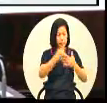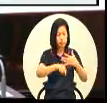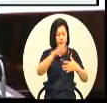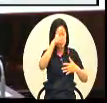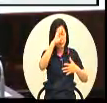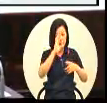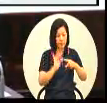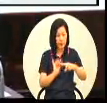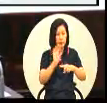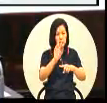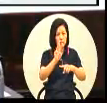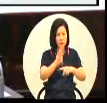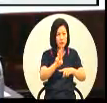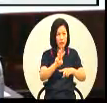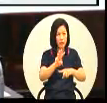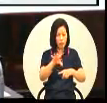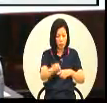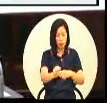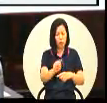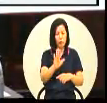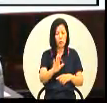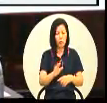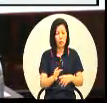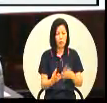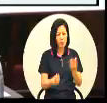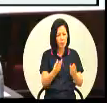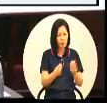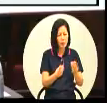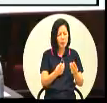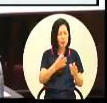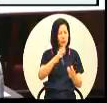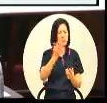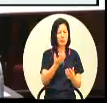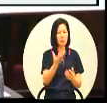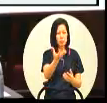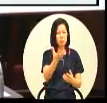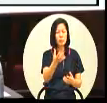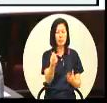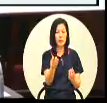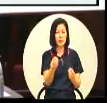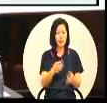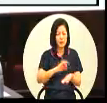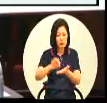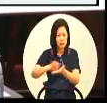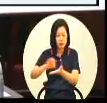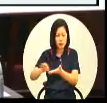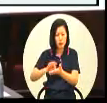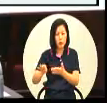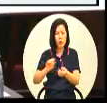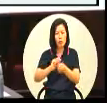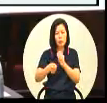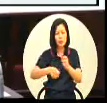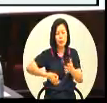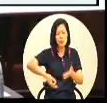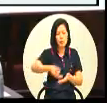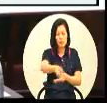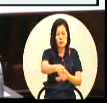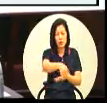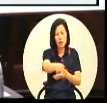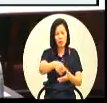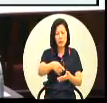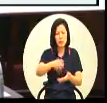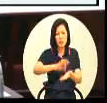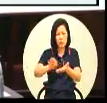见，它看起来人数好像比例不是最高，可是它花掉最多纳税人的钱。请教局